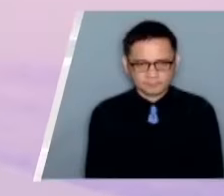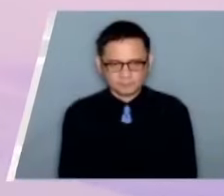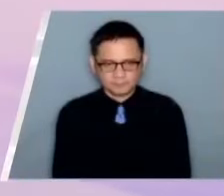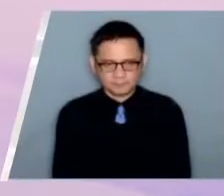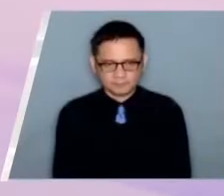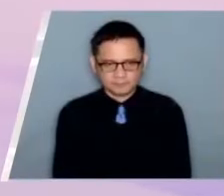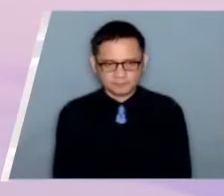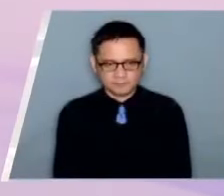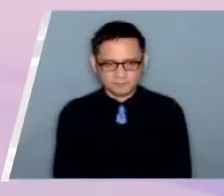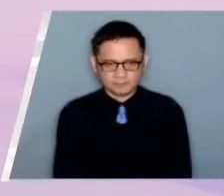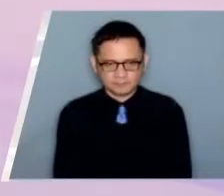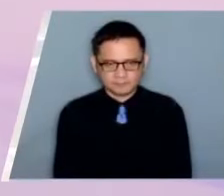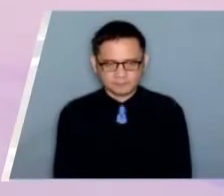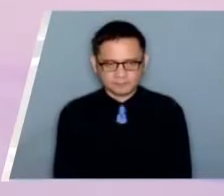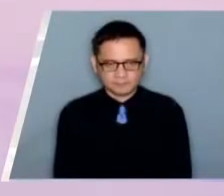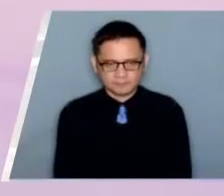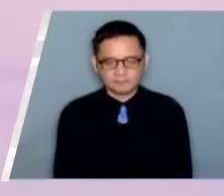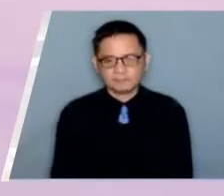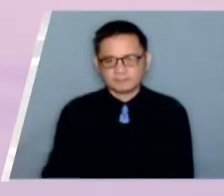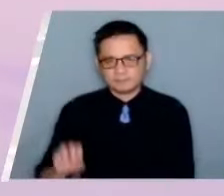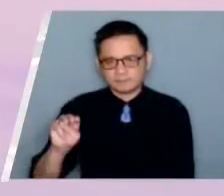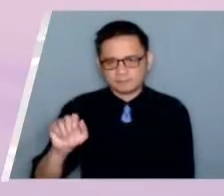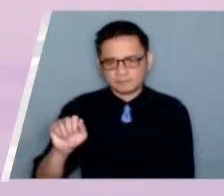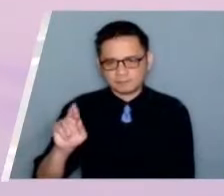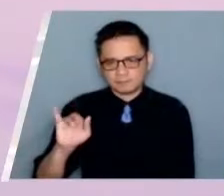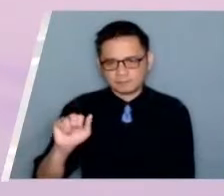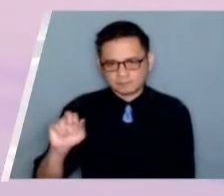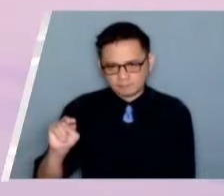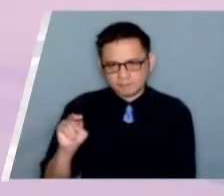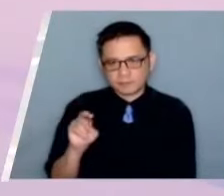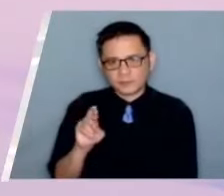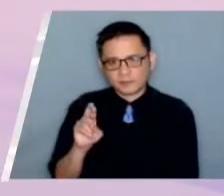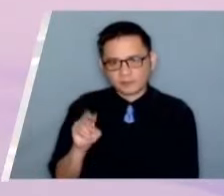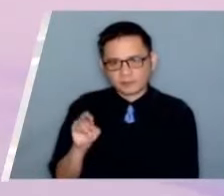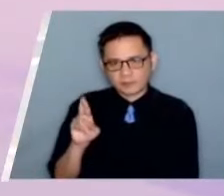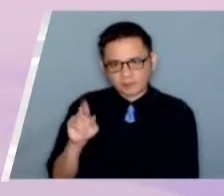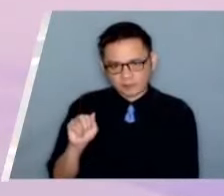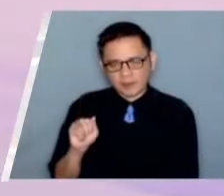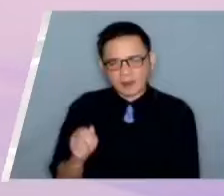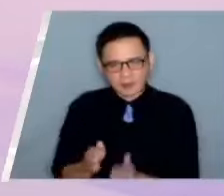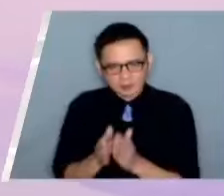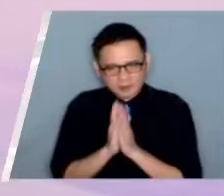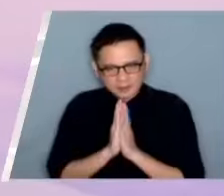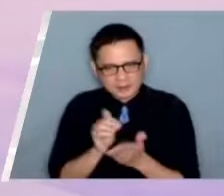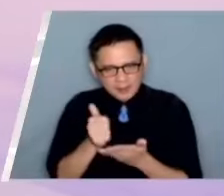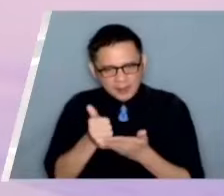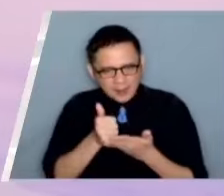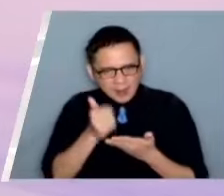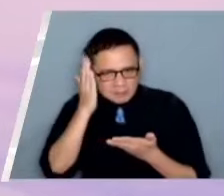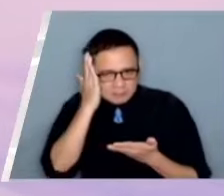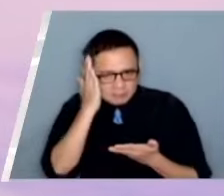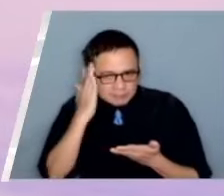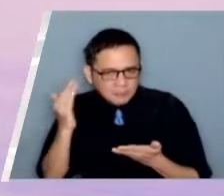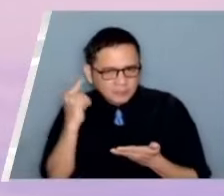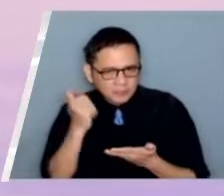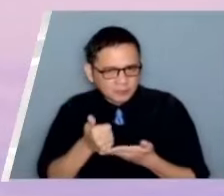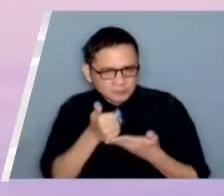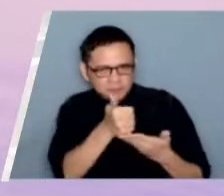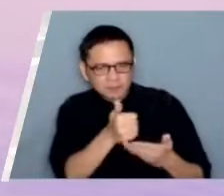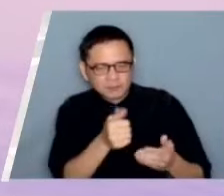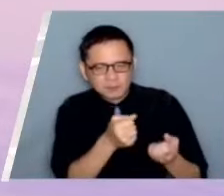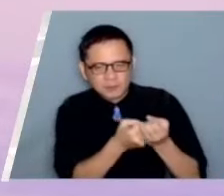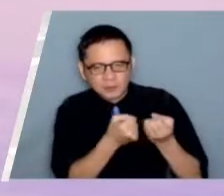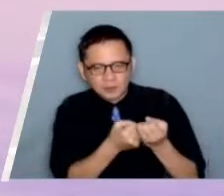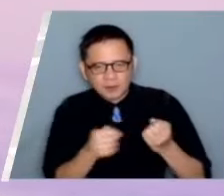Umapila po ng tulong si Marilyn Rivera para sa mga kababayan natin na apektuhan ng bagyong Christine. Nagpapasalamat naman si Marilyn sa dagsa ng mga